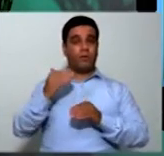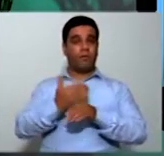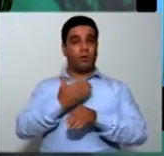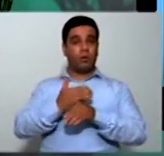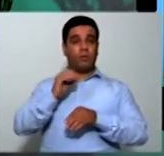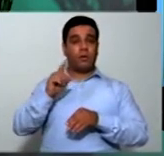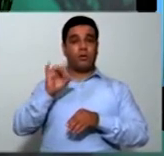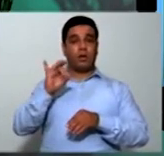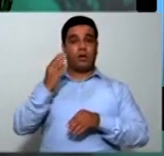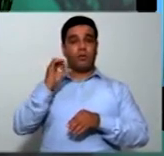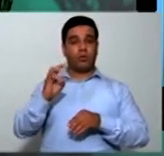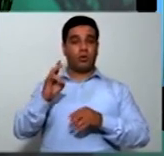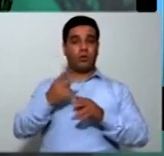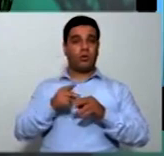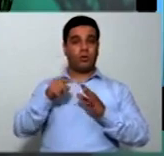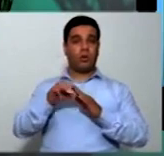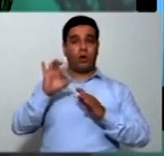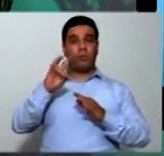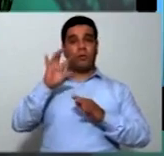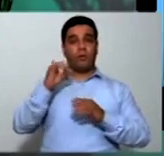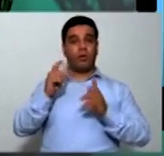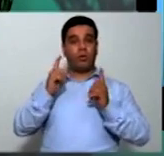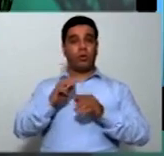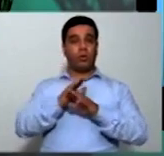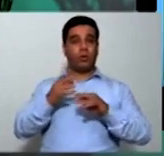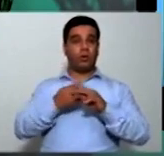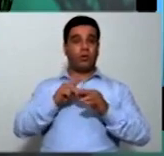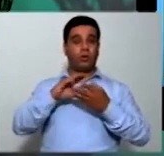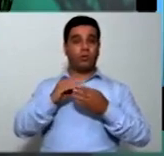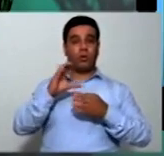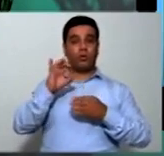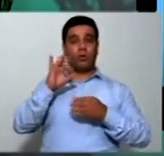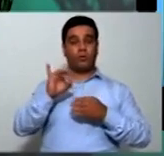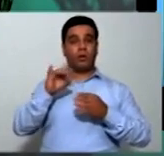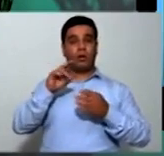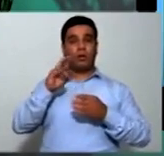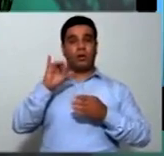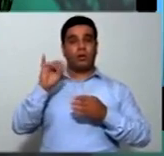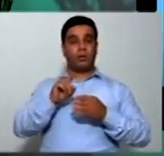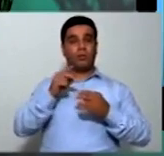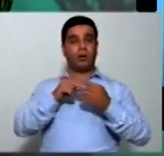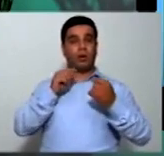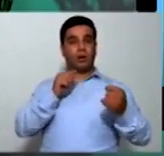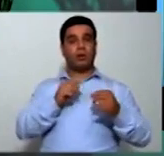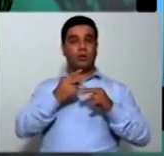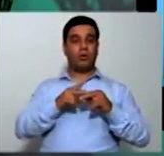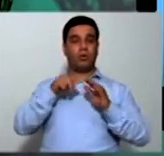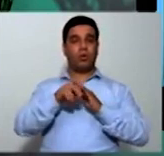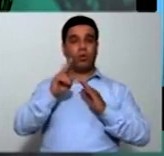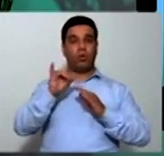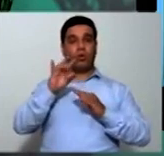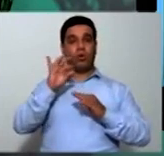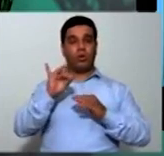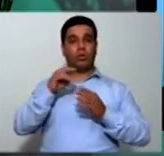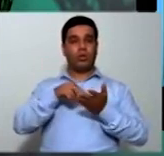va Zarafshon vodiylarida ommaviy norozilik namoyishlari, sovet tuzumiga qarshi isyonlar, hattoki qurolli chiqishlar